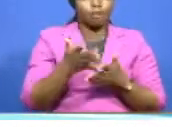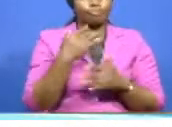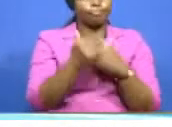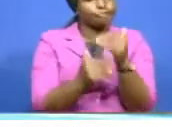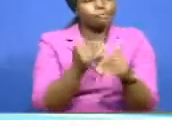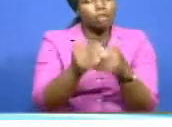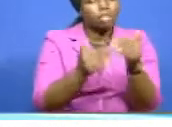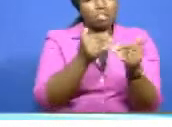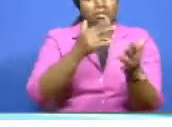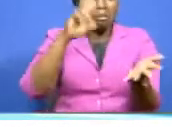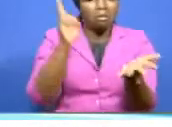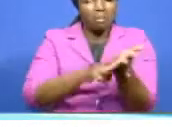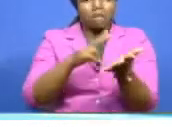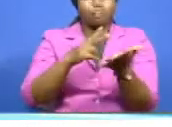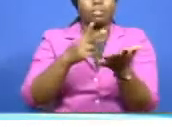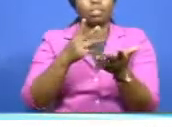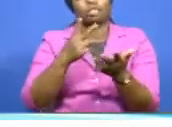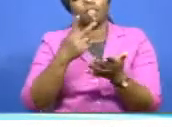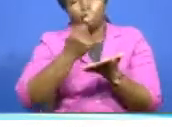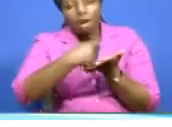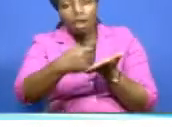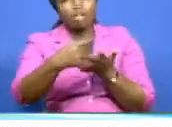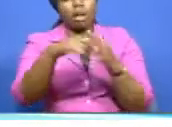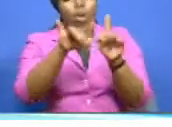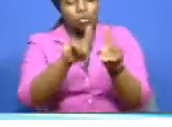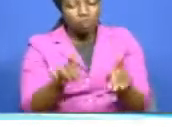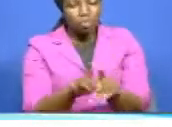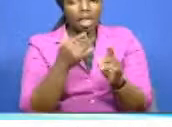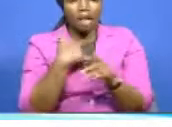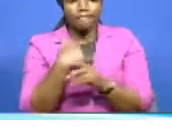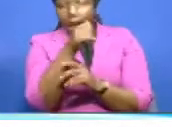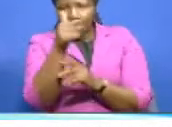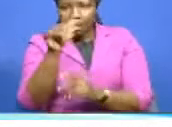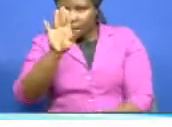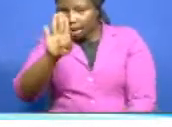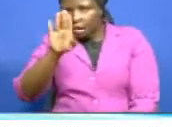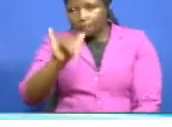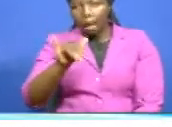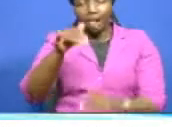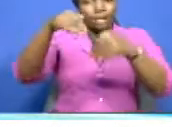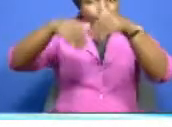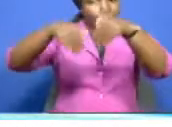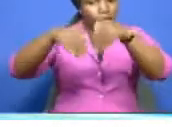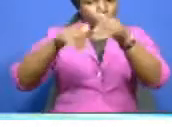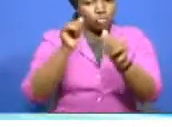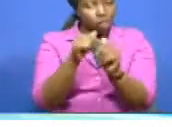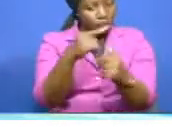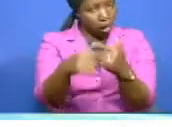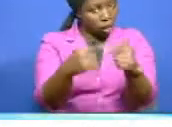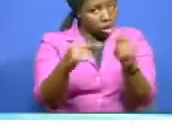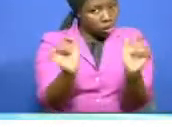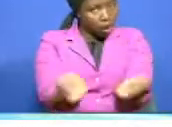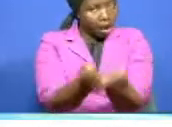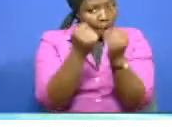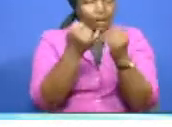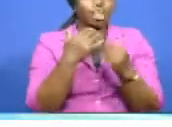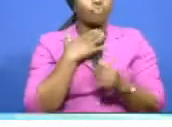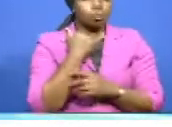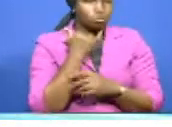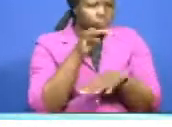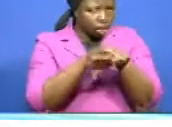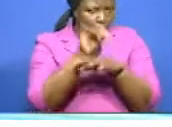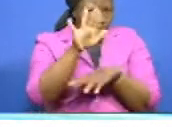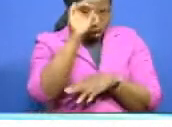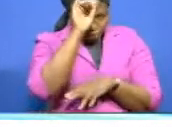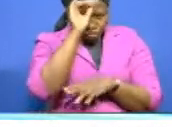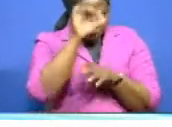kwa sahihi, na vile vile kuna zile chaguzi ndogo ambazo zimekuwa zikifanyika. Ningependa kwanza kabisa tupate tu tathmini yako kuhusiana